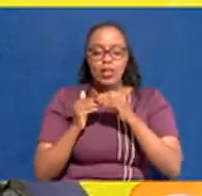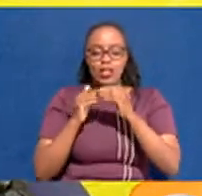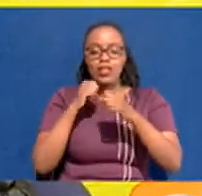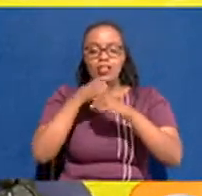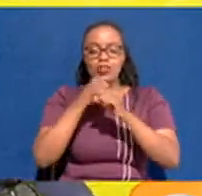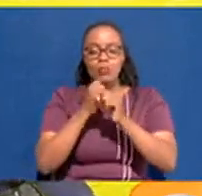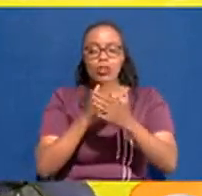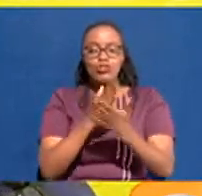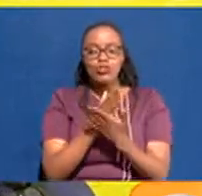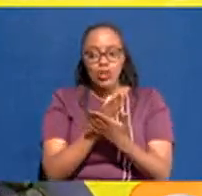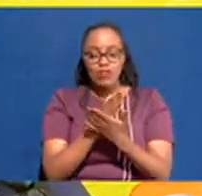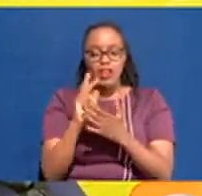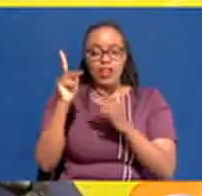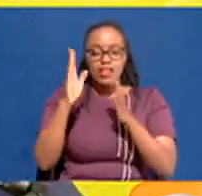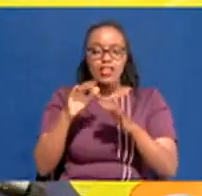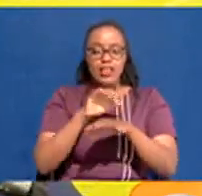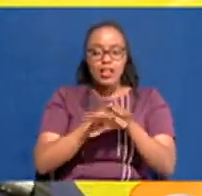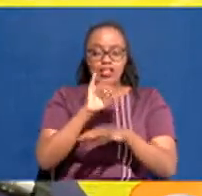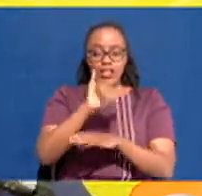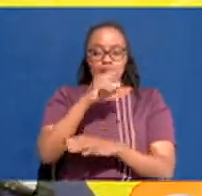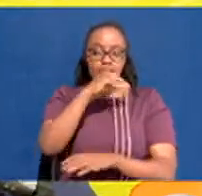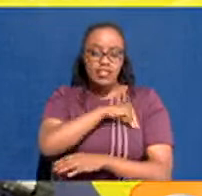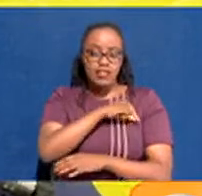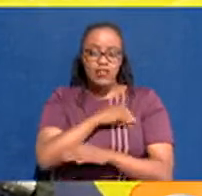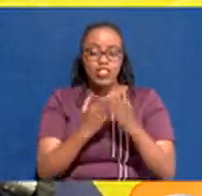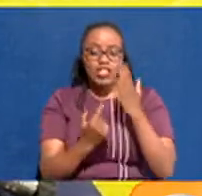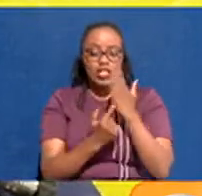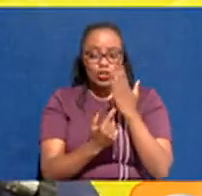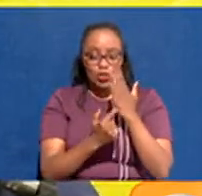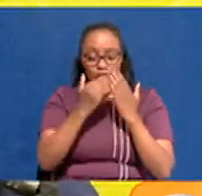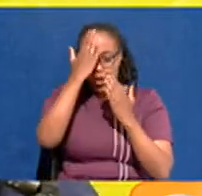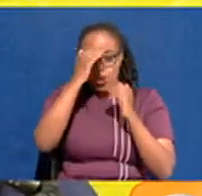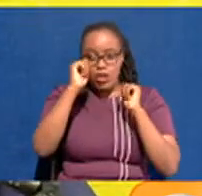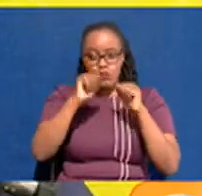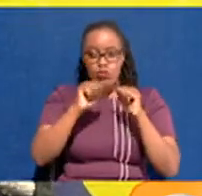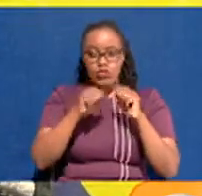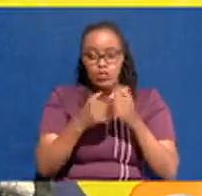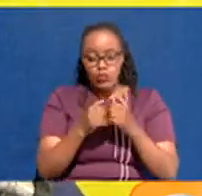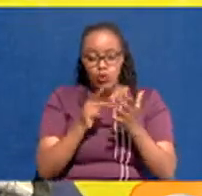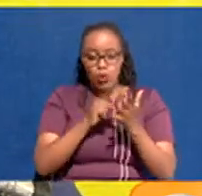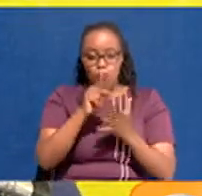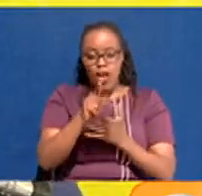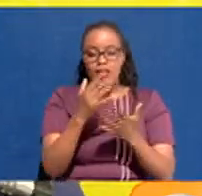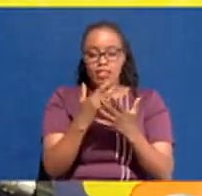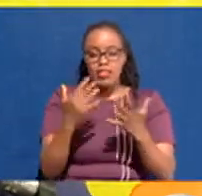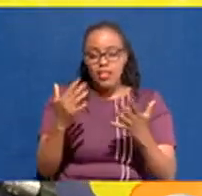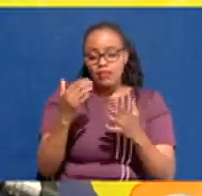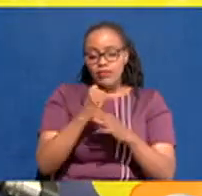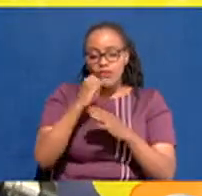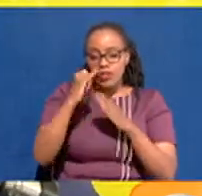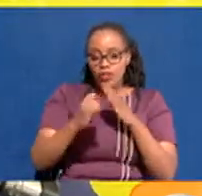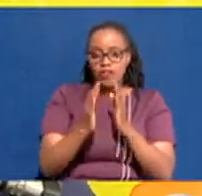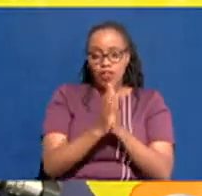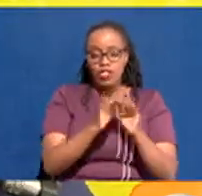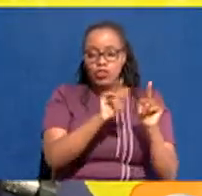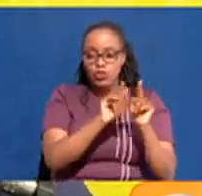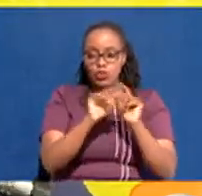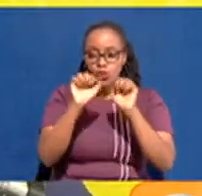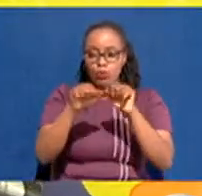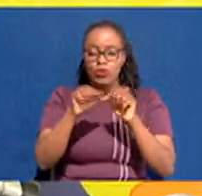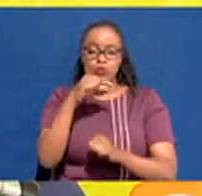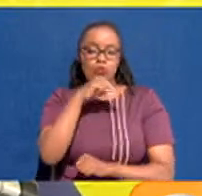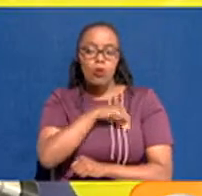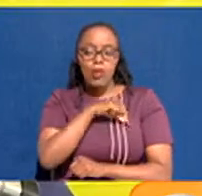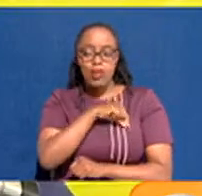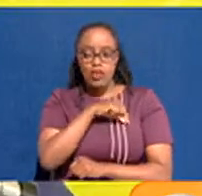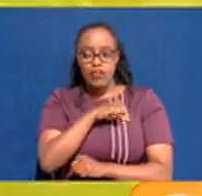kuhakikisha kwamba Wakenya wanapata hiyo manufaa ya teknolojia ndio waweze kununua bidhaa za bima na kuweza kunufaika